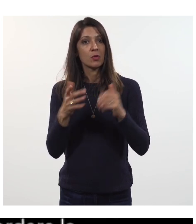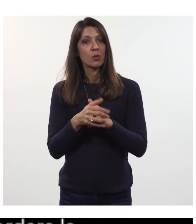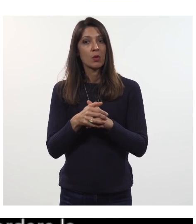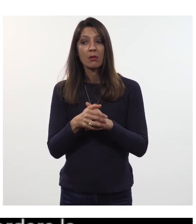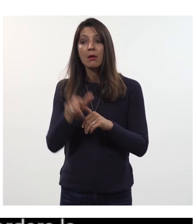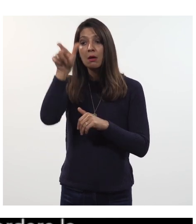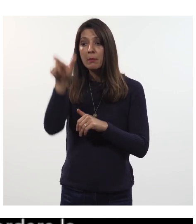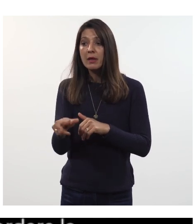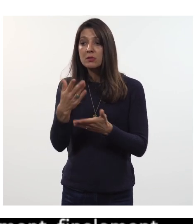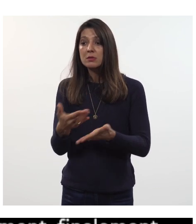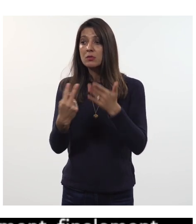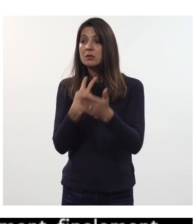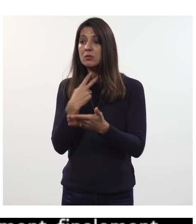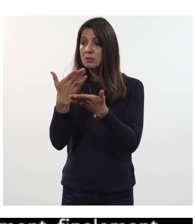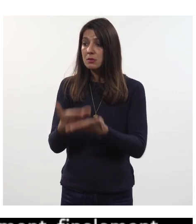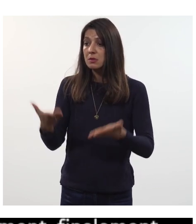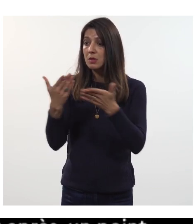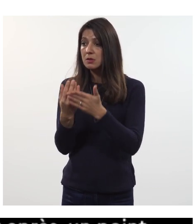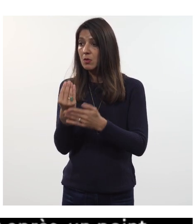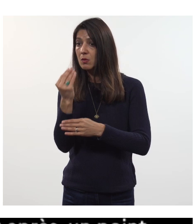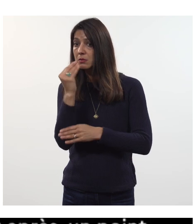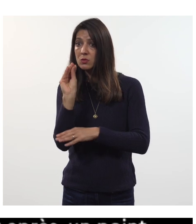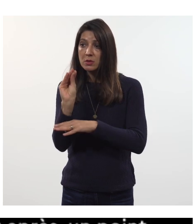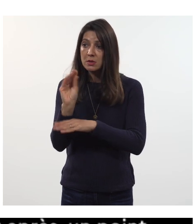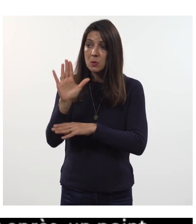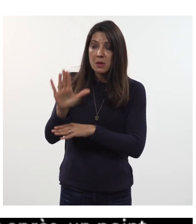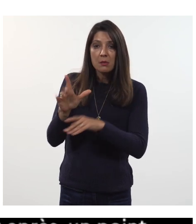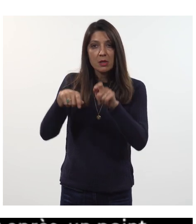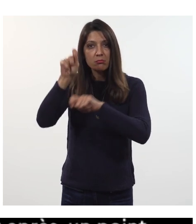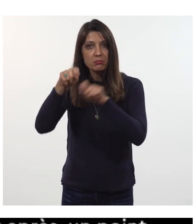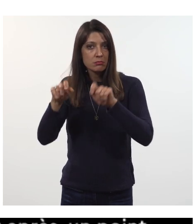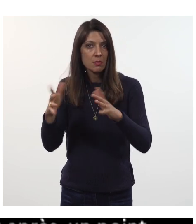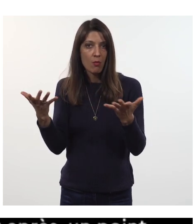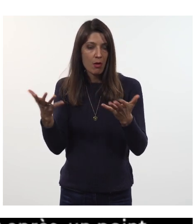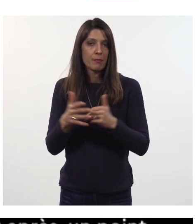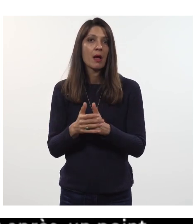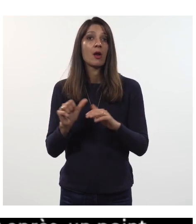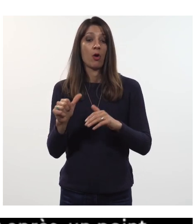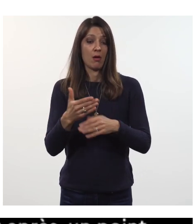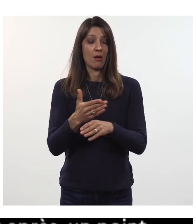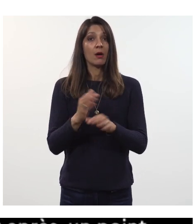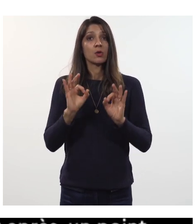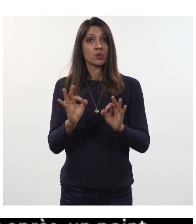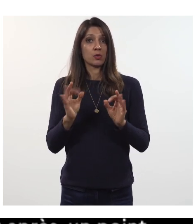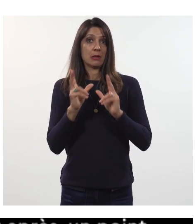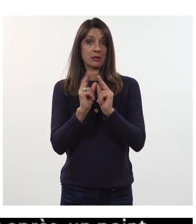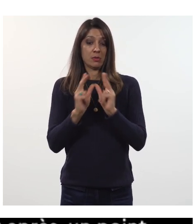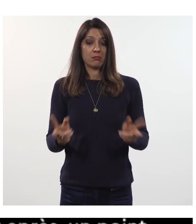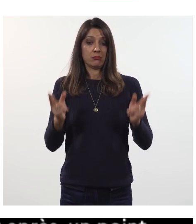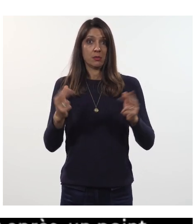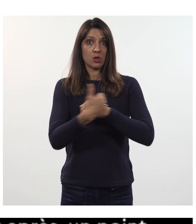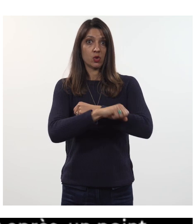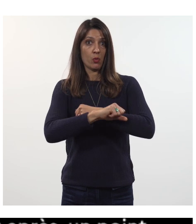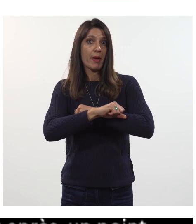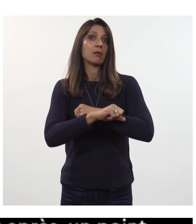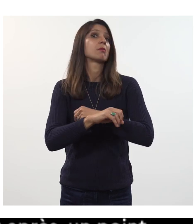nutritionnel. Alors tout d'abord, la semaine nationale de la dénutrition. Alors voilà, c'est une semaine d'action, donc